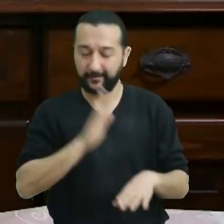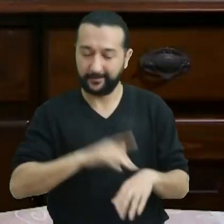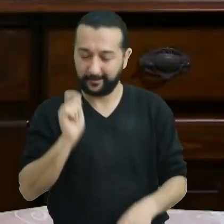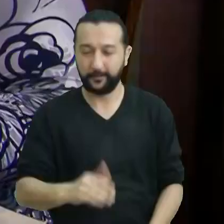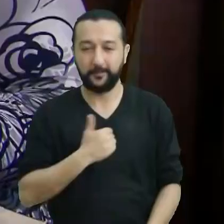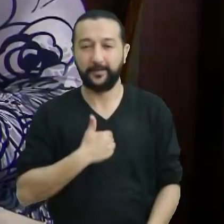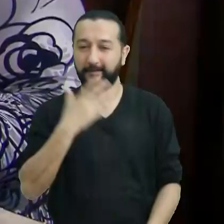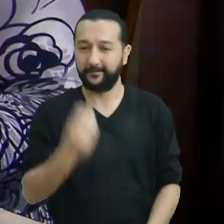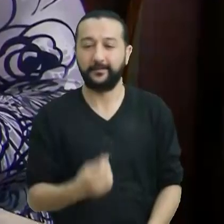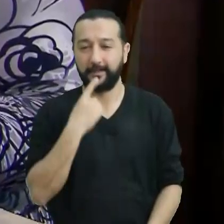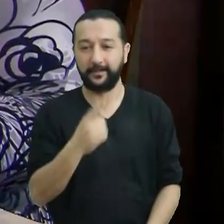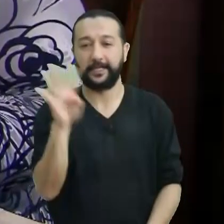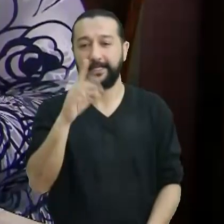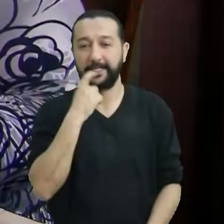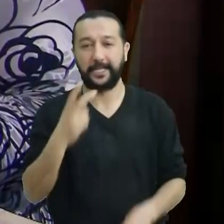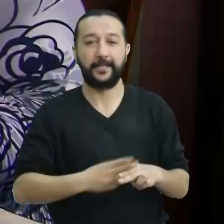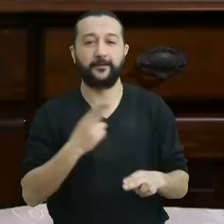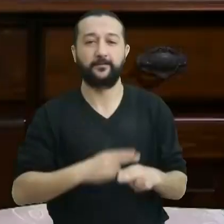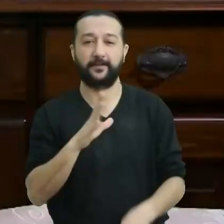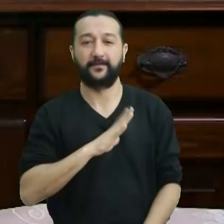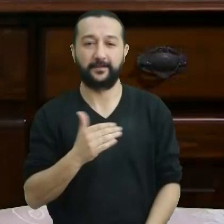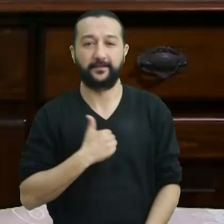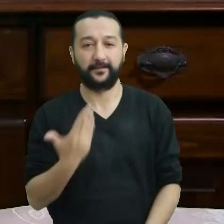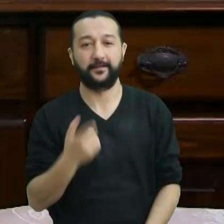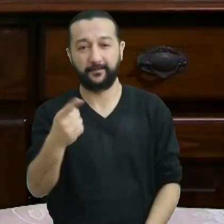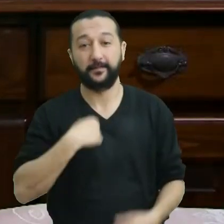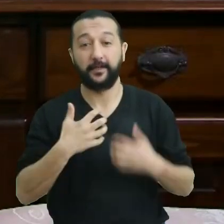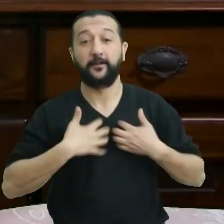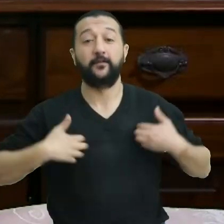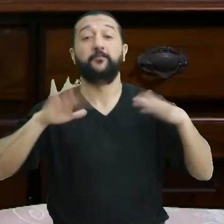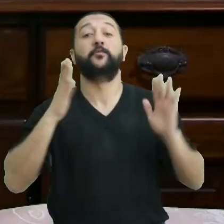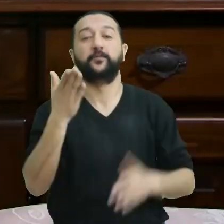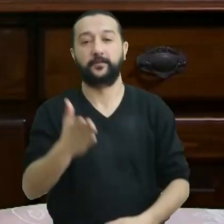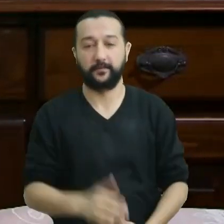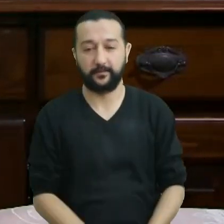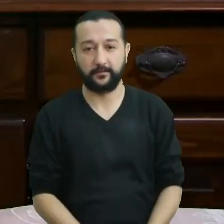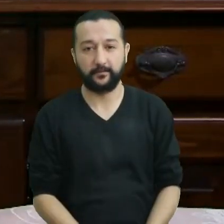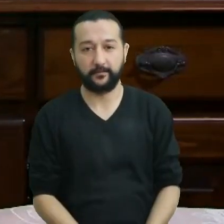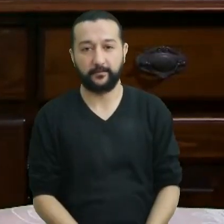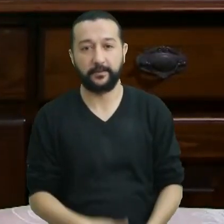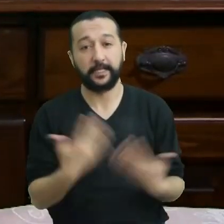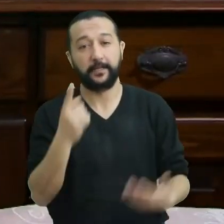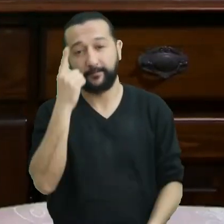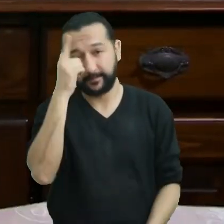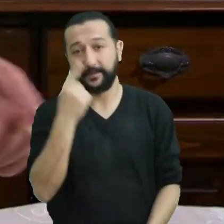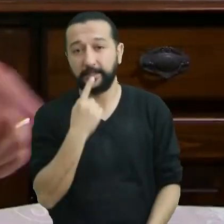mıyım Badire? 40 yılın tecrübesi var. Bana güvenmiyor musun?